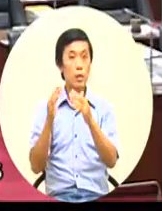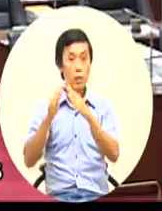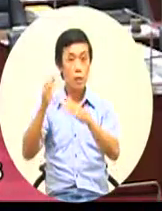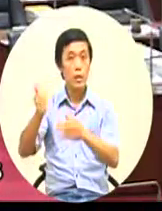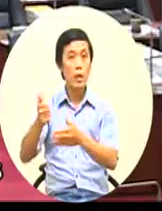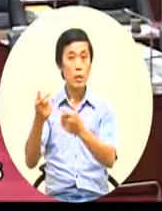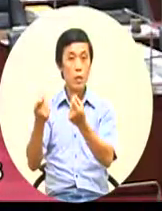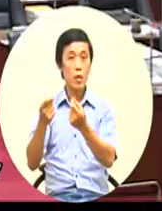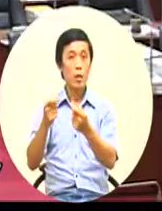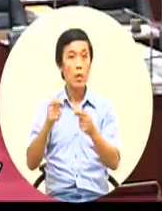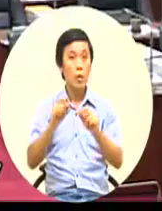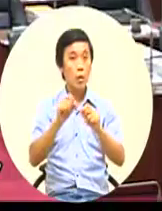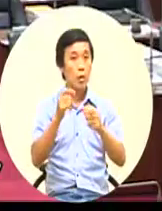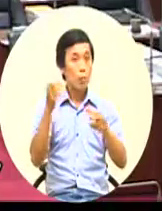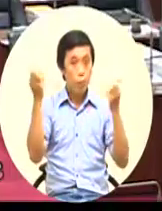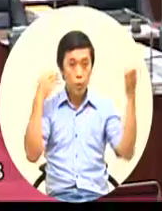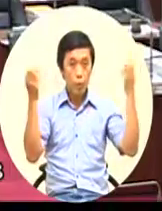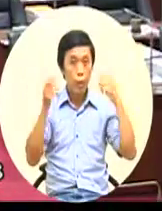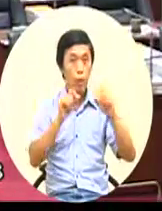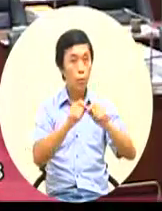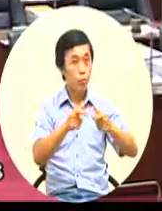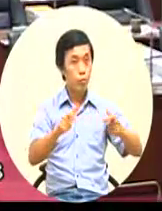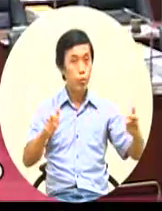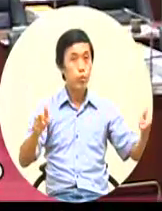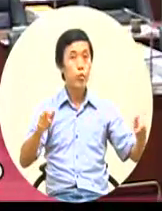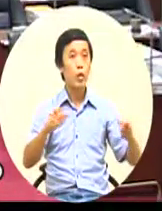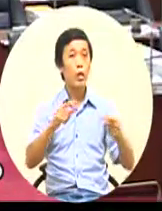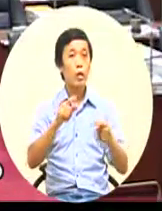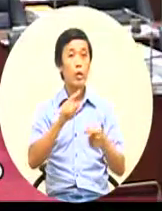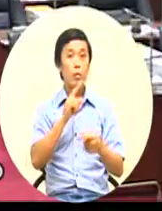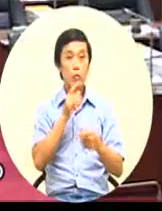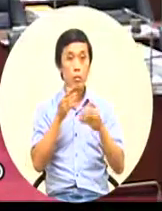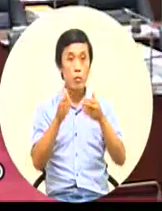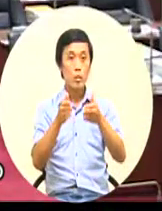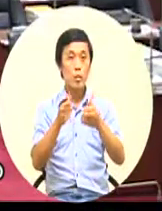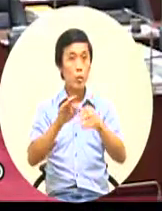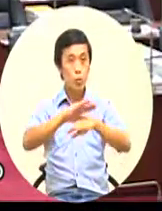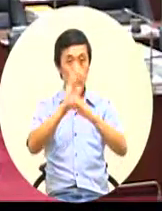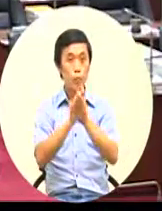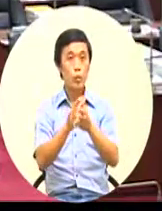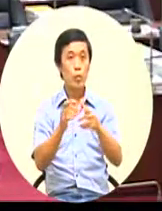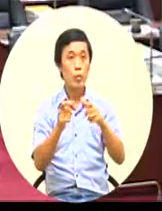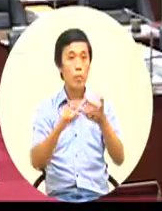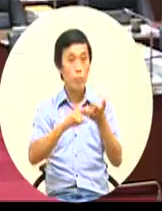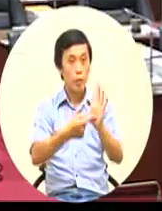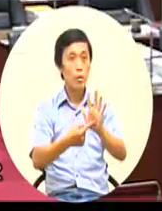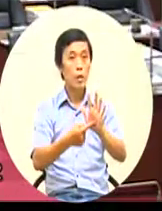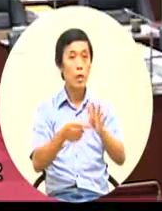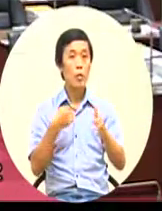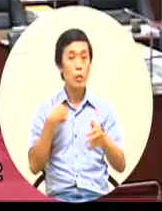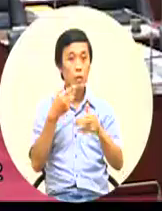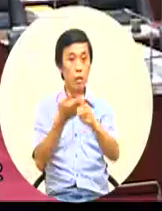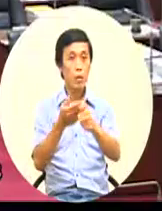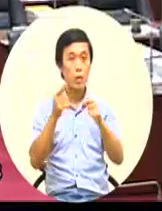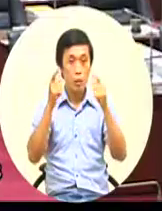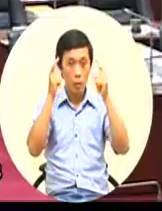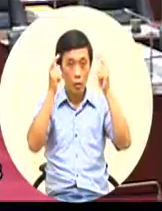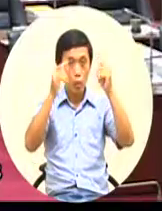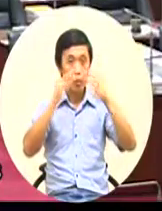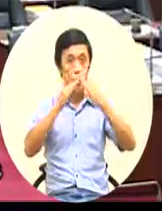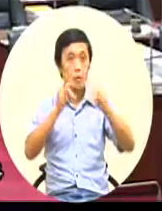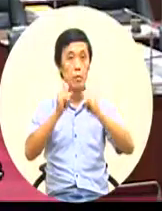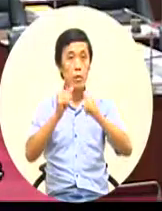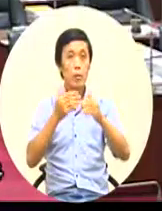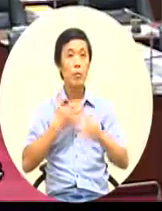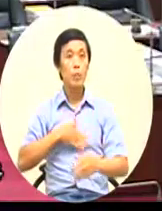对的声音表达出来，有相当多的支持的声音，我想在这个地方也要利用这个机会，要给全高雄市民知道，也要反映给市